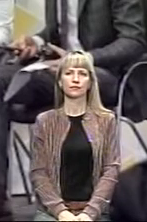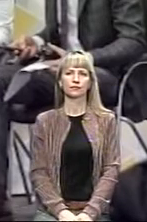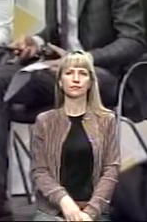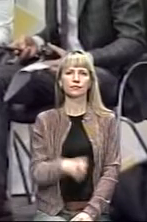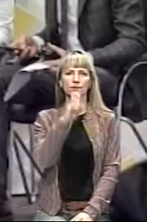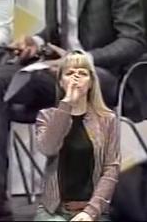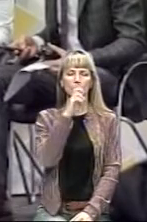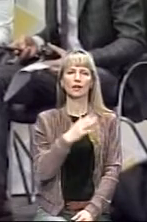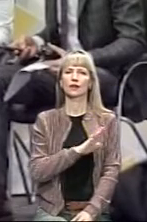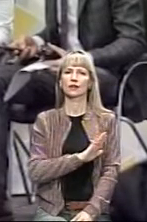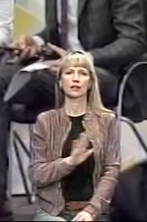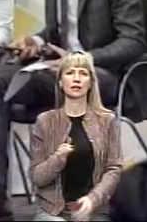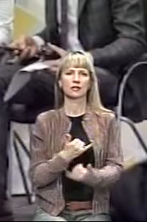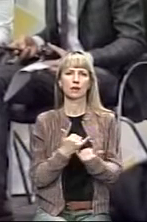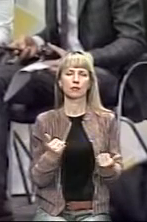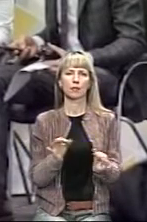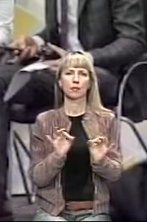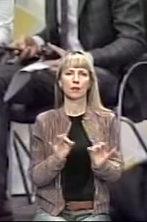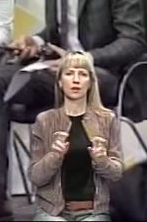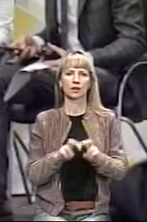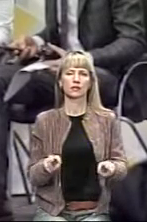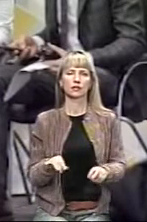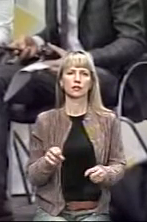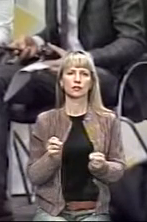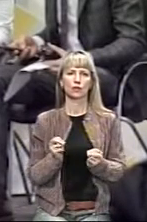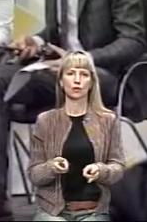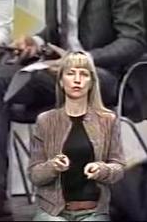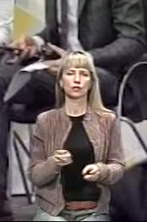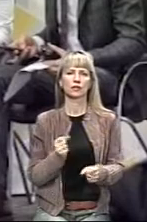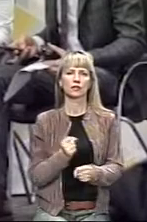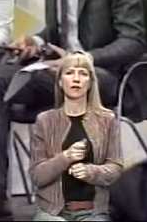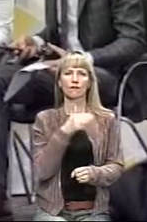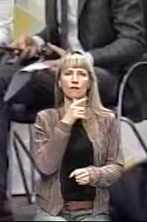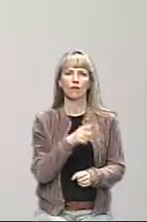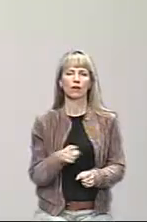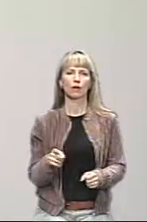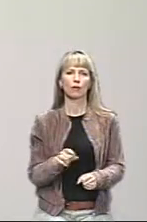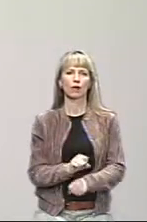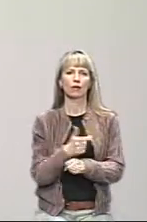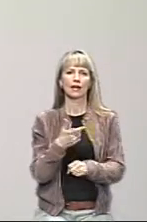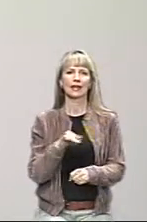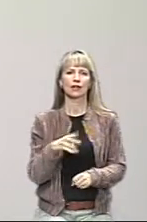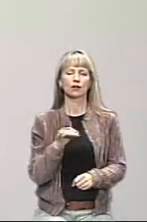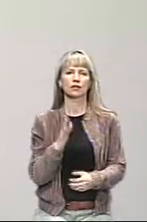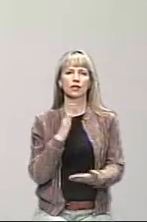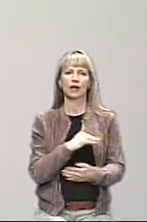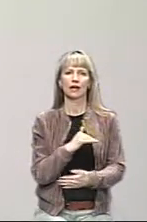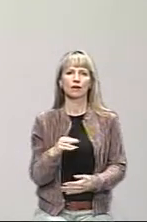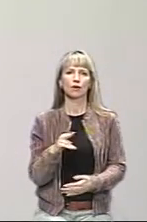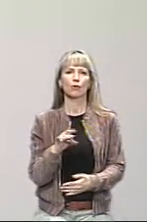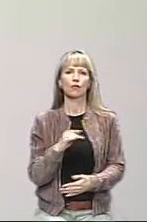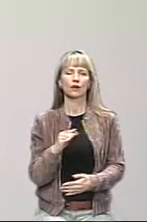Держава не забезпечує належного розслідування злочинів, скоєних стосовно учасників Революції Гідності, і на рівні профільних відомств та